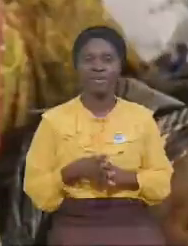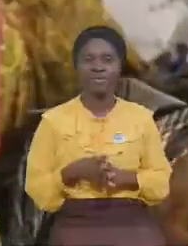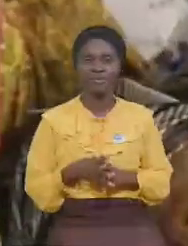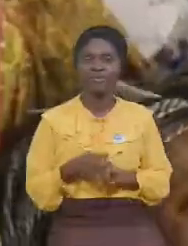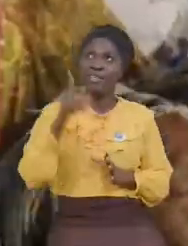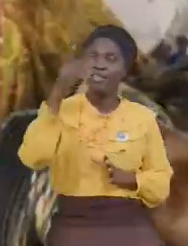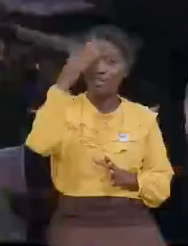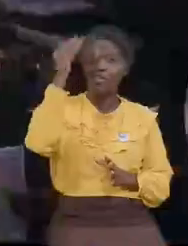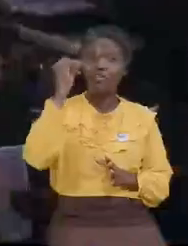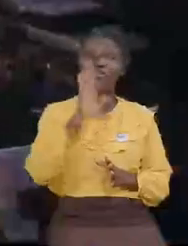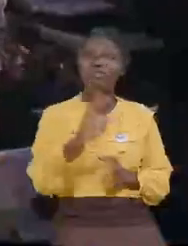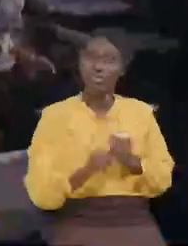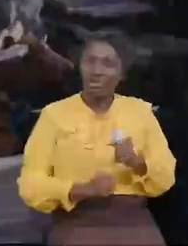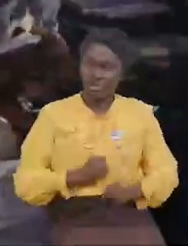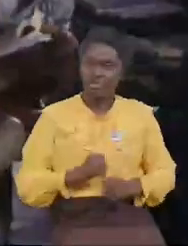Il connaît tes souffrances.